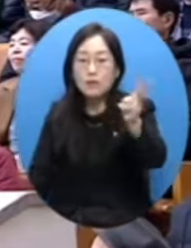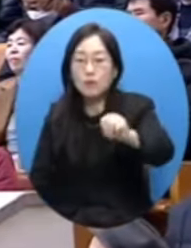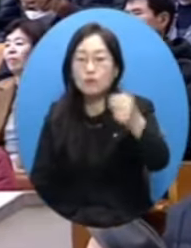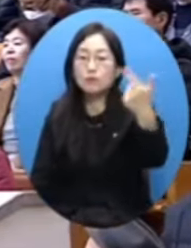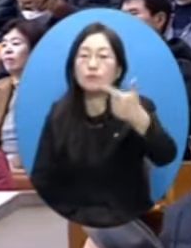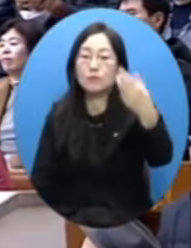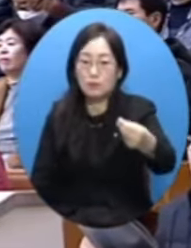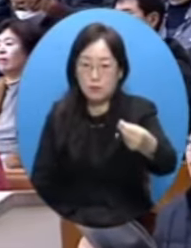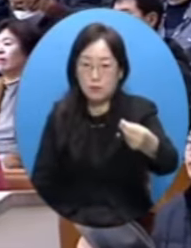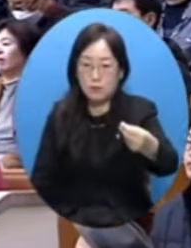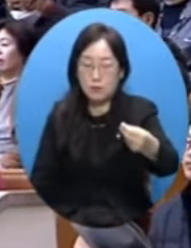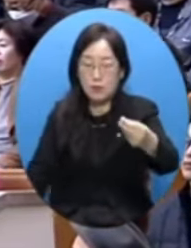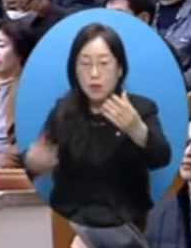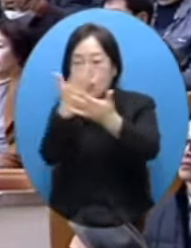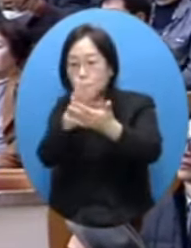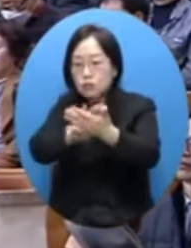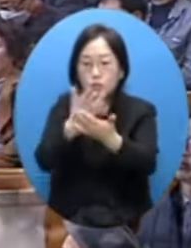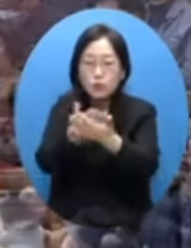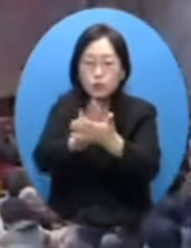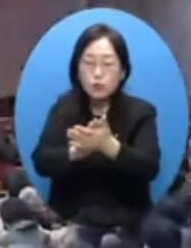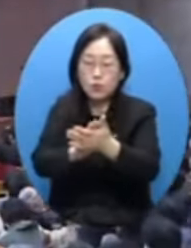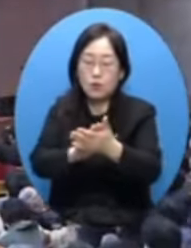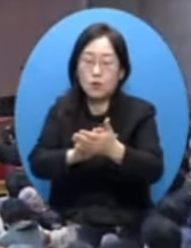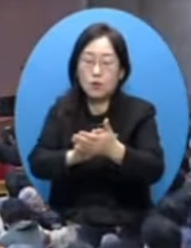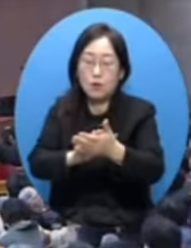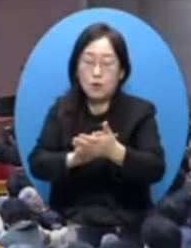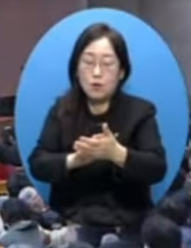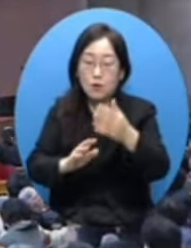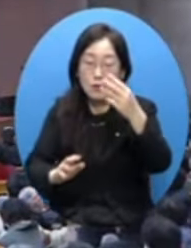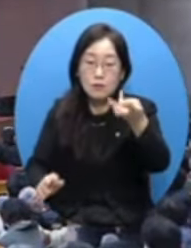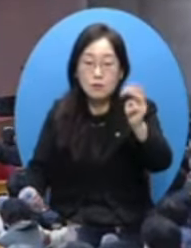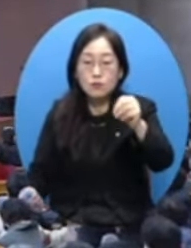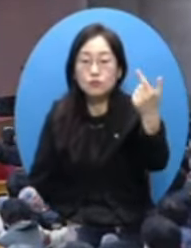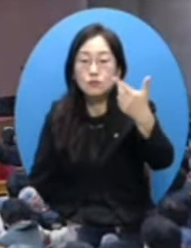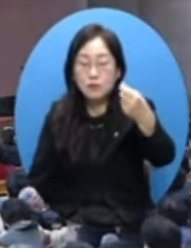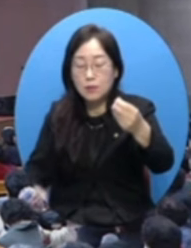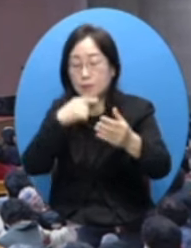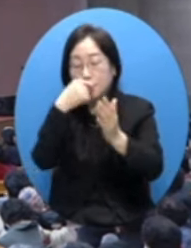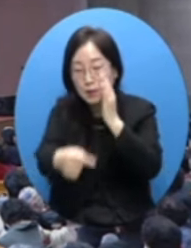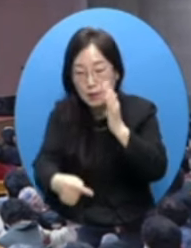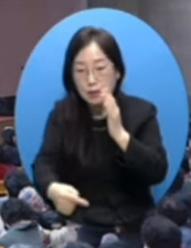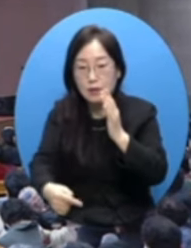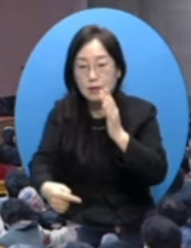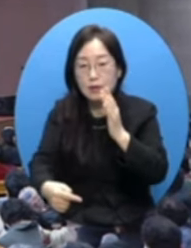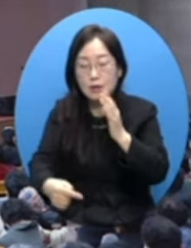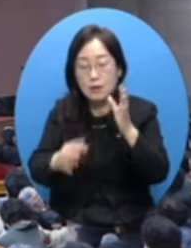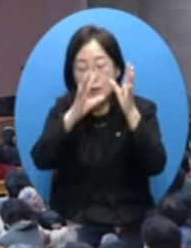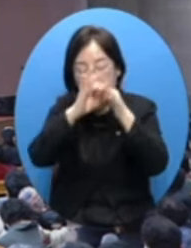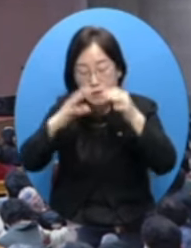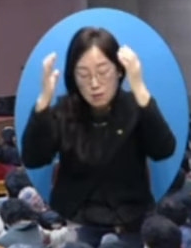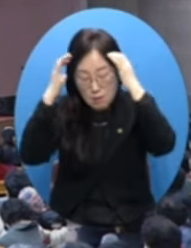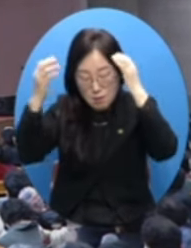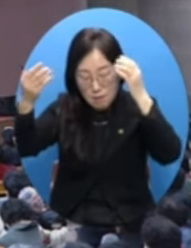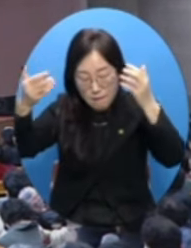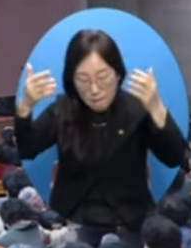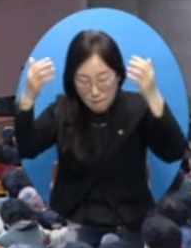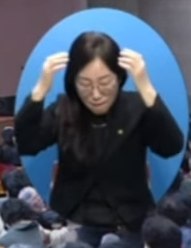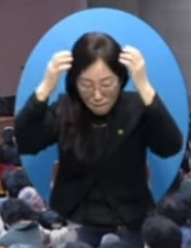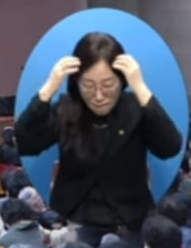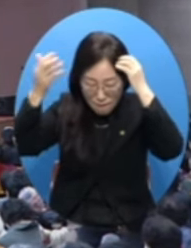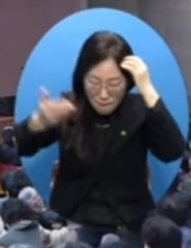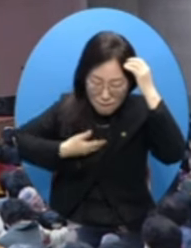물이 잠겨갖고 보수화를 해야 되는 그런 어려움에 처했습니다. 연속되는 고난에 견딜 수가 없는 그